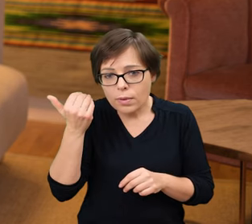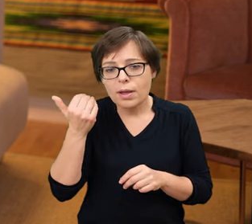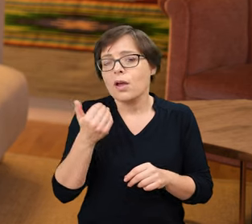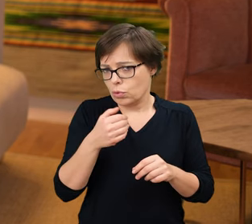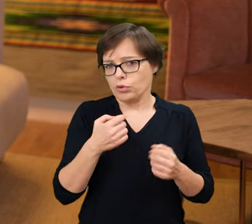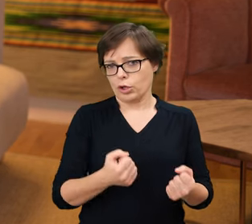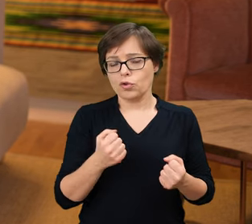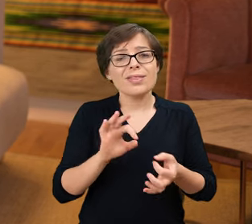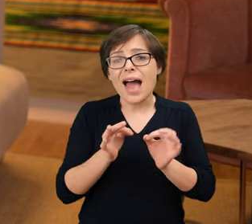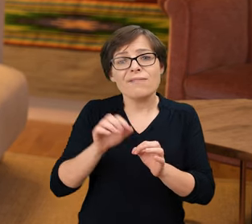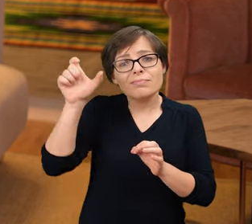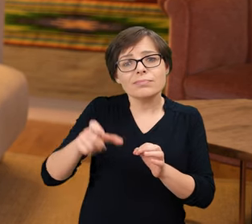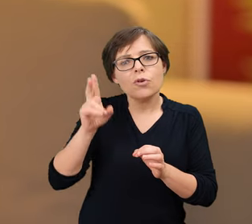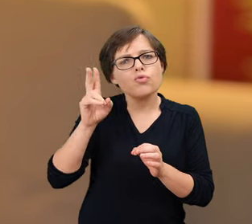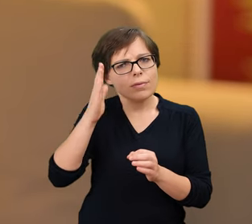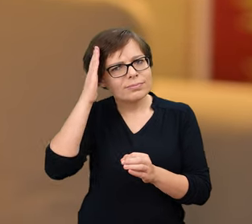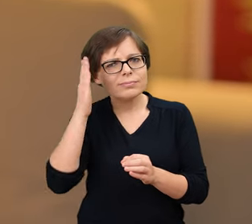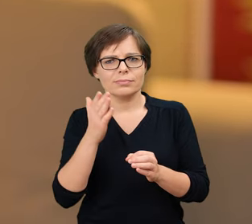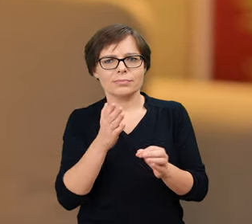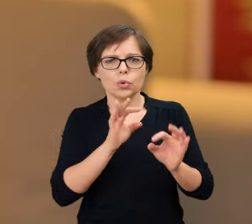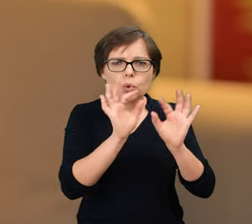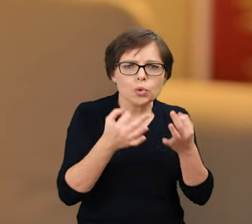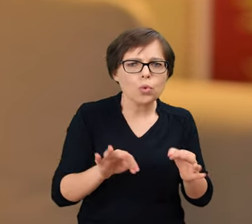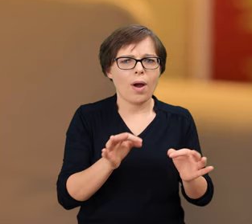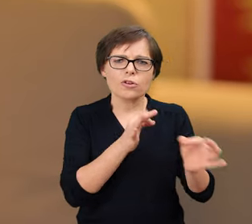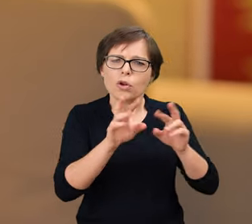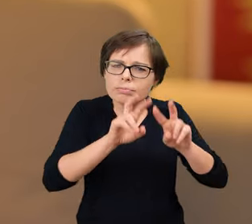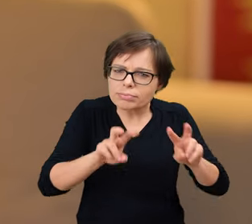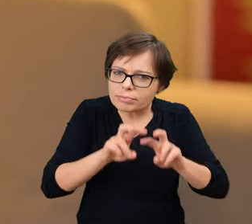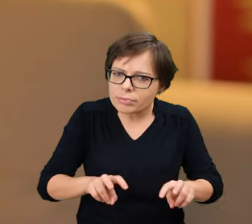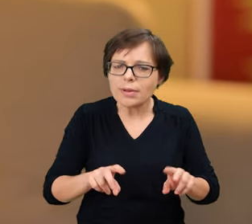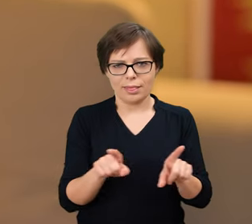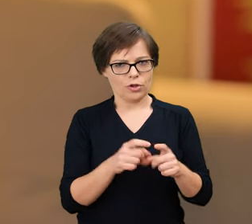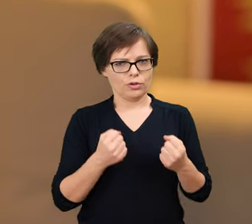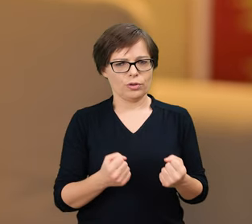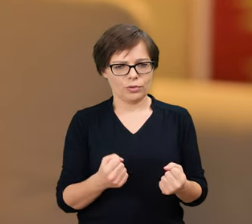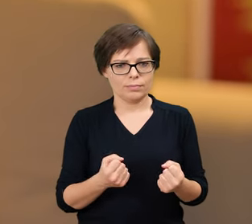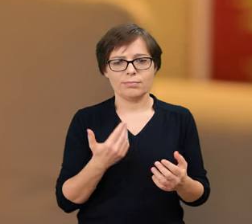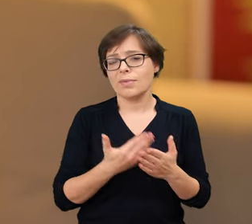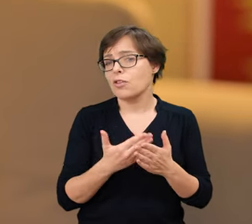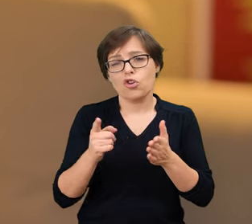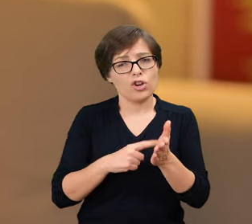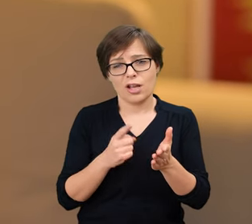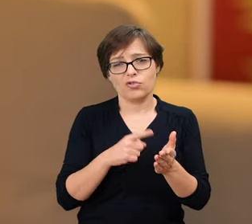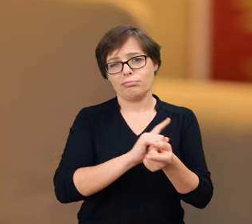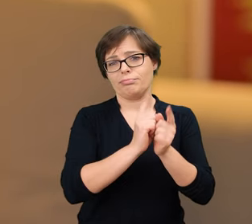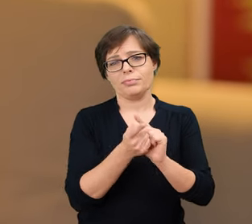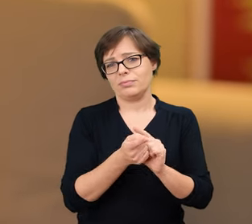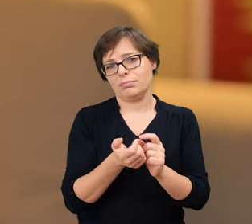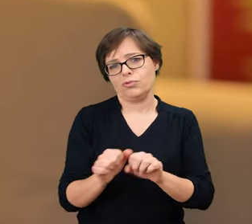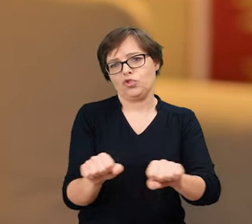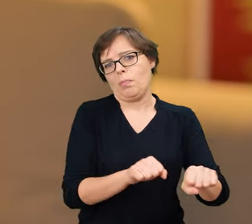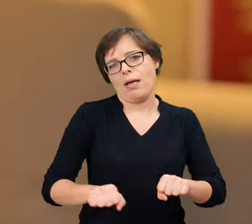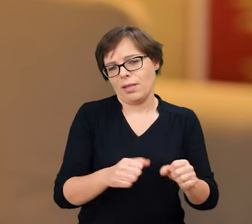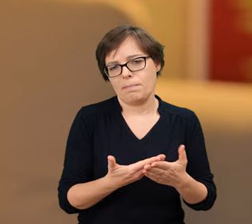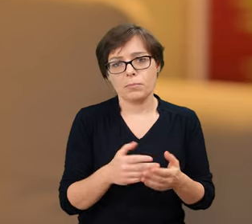dla historyka sztuki. I dlatego często stają się one szmatami. Mój przyjaciel